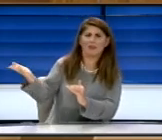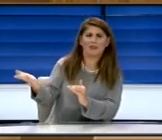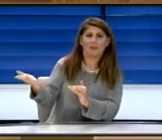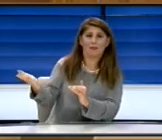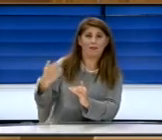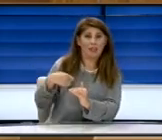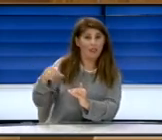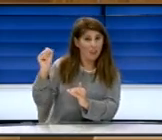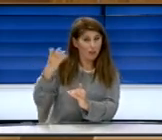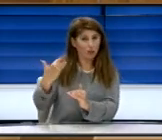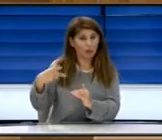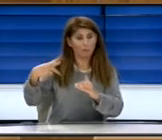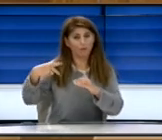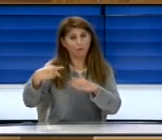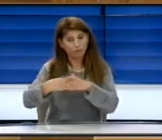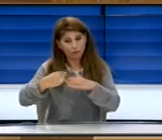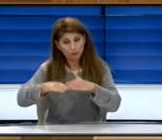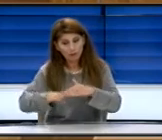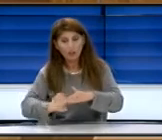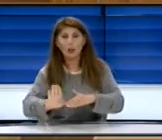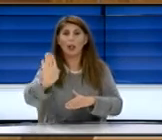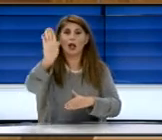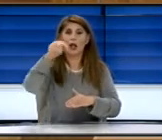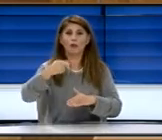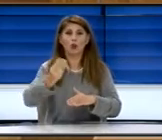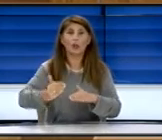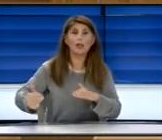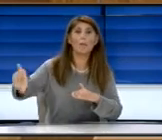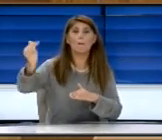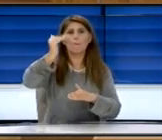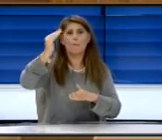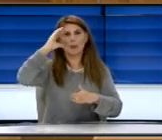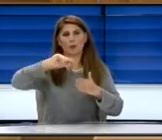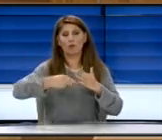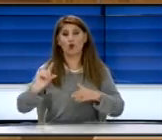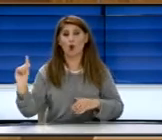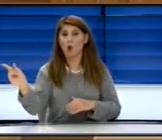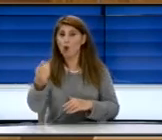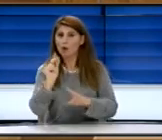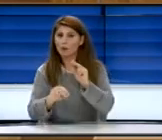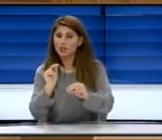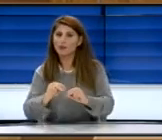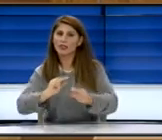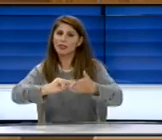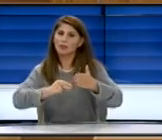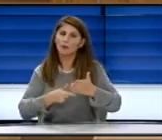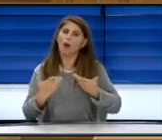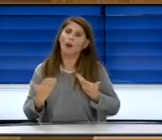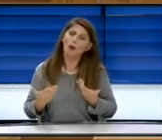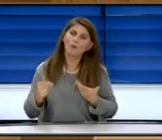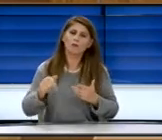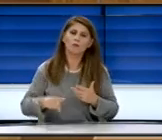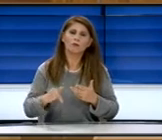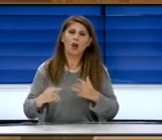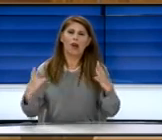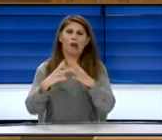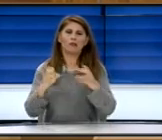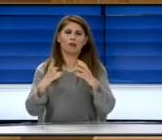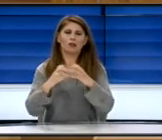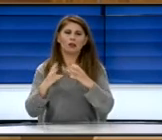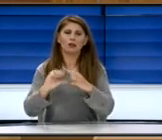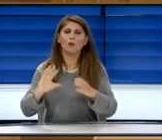Διαφωνείτε μήπως το Ταμείο Ανάκαμψης που είναι το νέο υπερμνημόνιο? Όλοι σας ψηφίσατε τις συμβάσεις του, απλά τώρα τσακώνεστε πώς